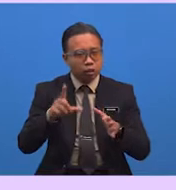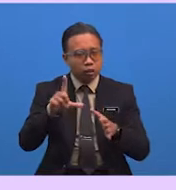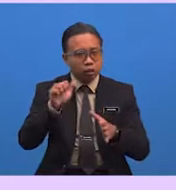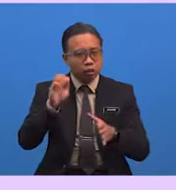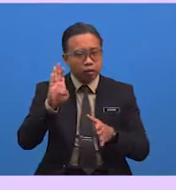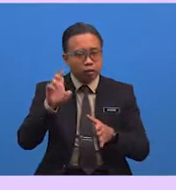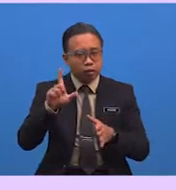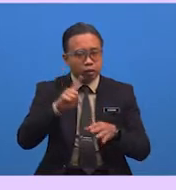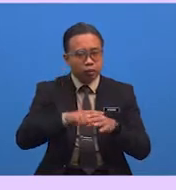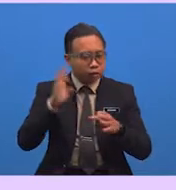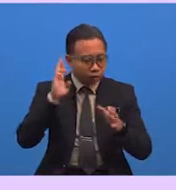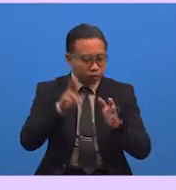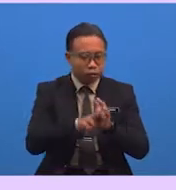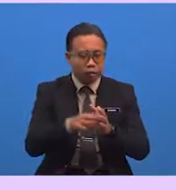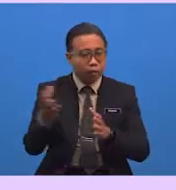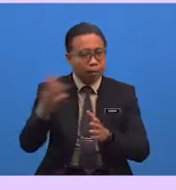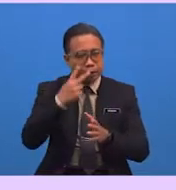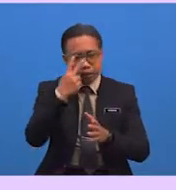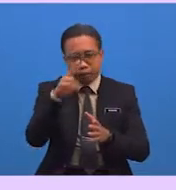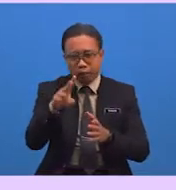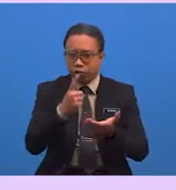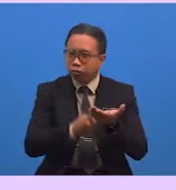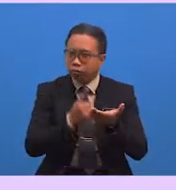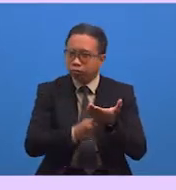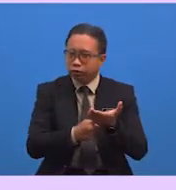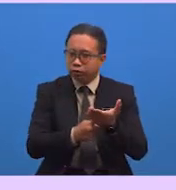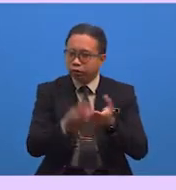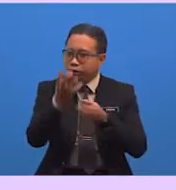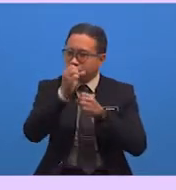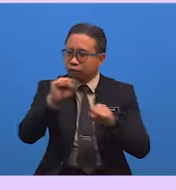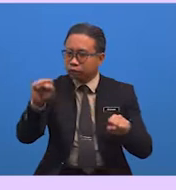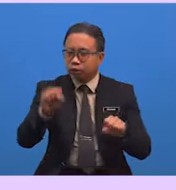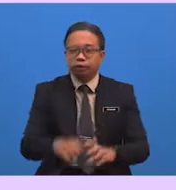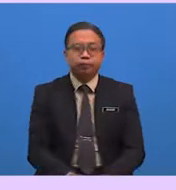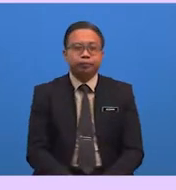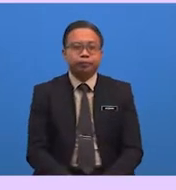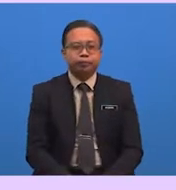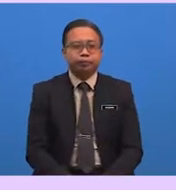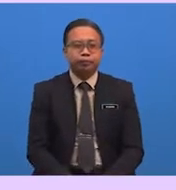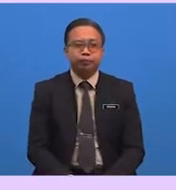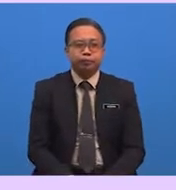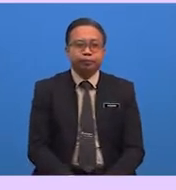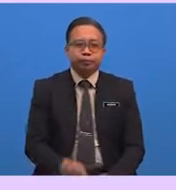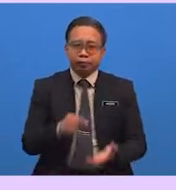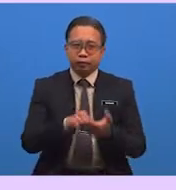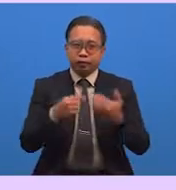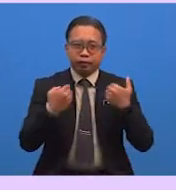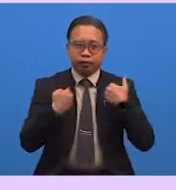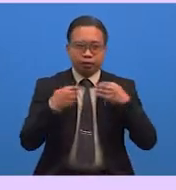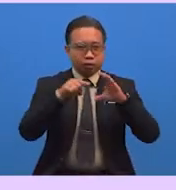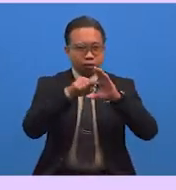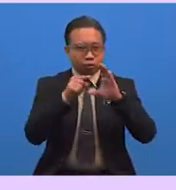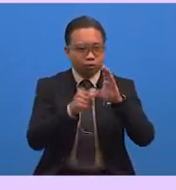pada rajah. Mari kita bincangkan penyelesaiannya. Di sini terdapat